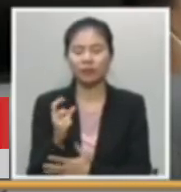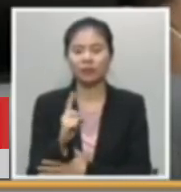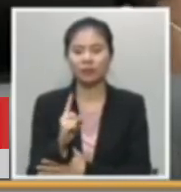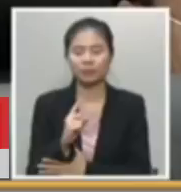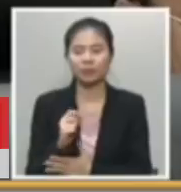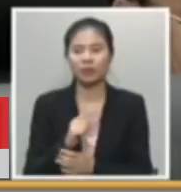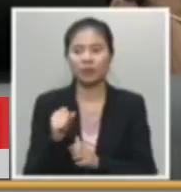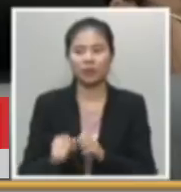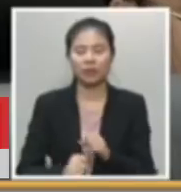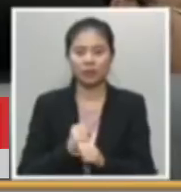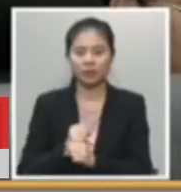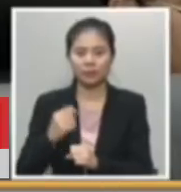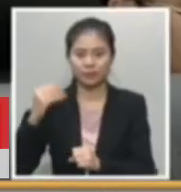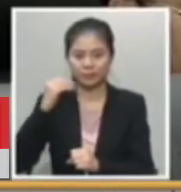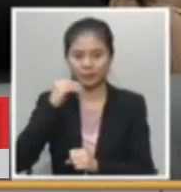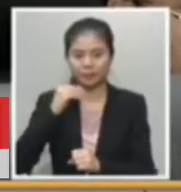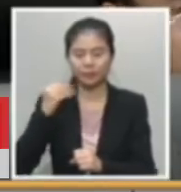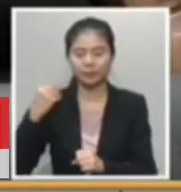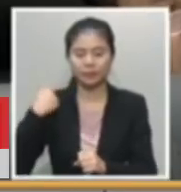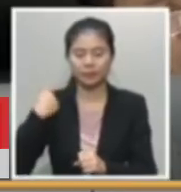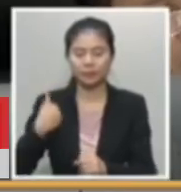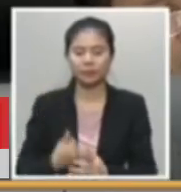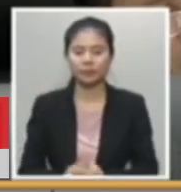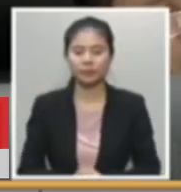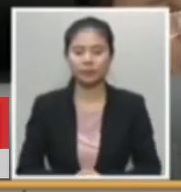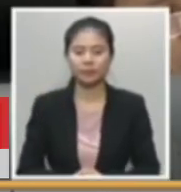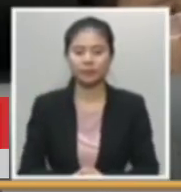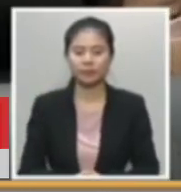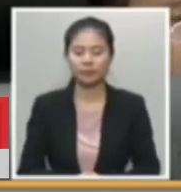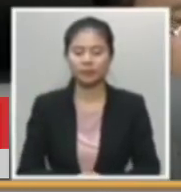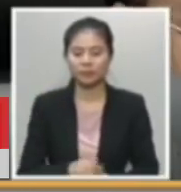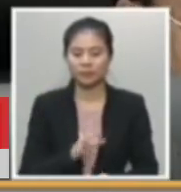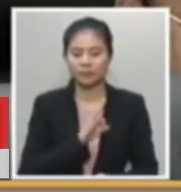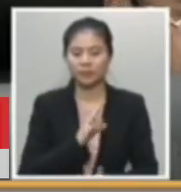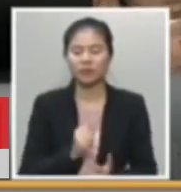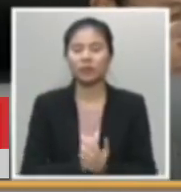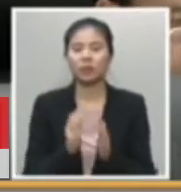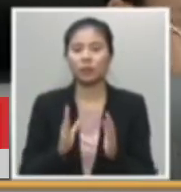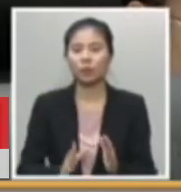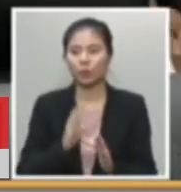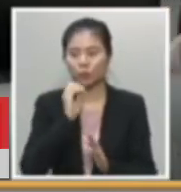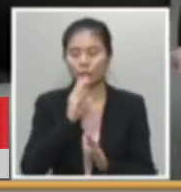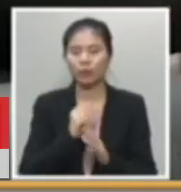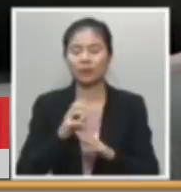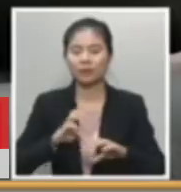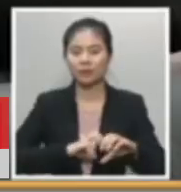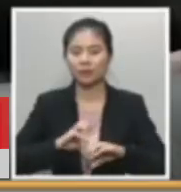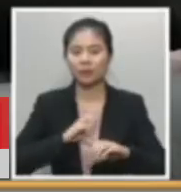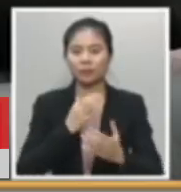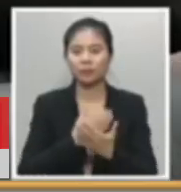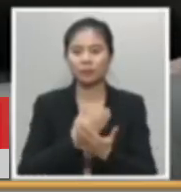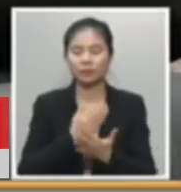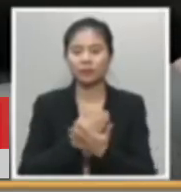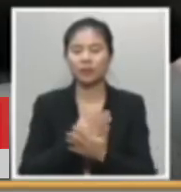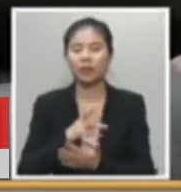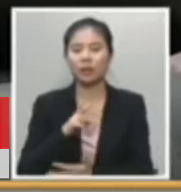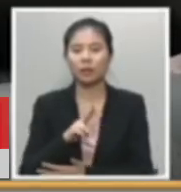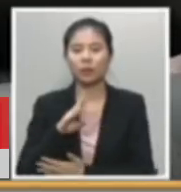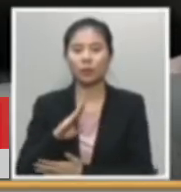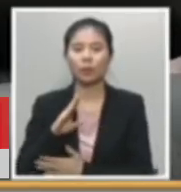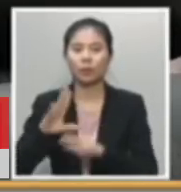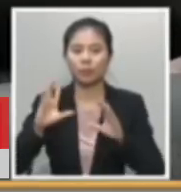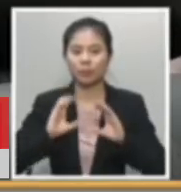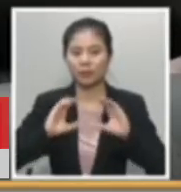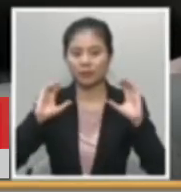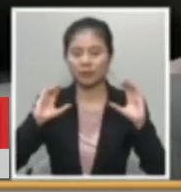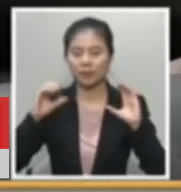จริงๆท่านประธานที่เคารพครับมีสมาชิกหลายท่านตั้งข้อสังเกตว่าการจัดทำงบประมาณในระบบราชการเราเนี่ยเ